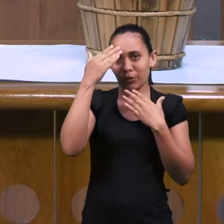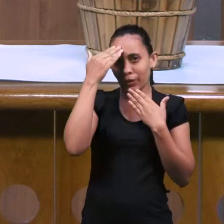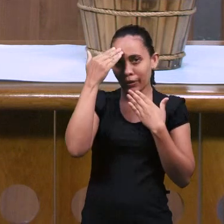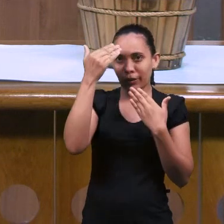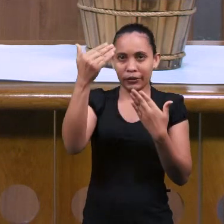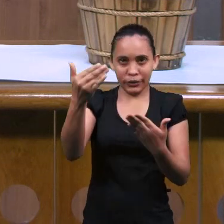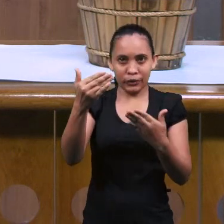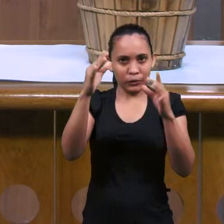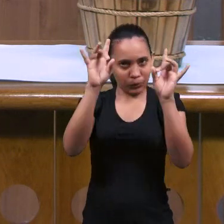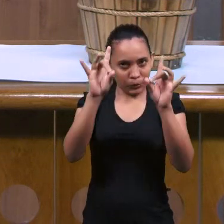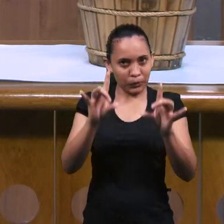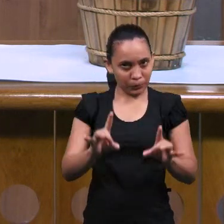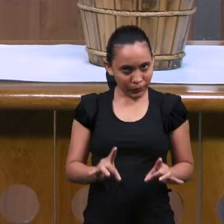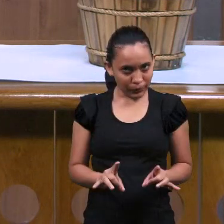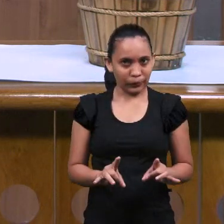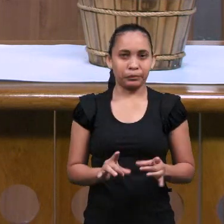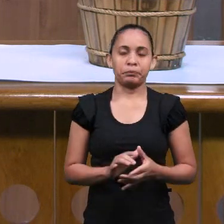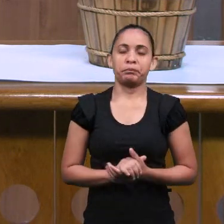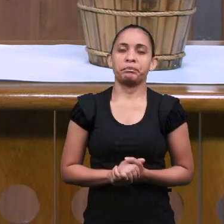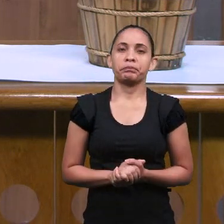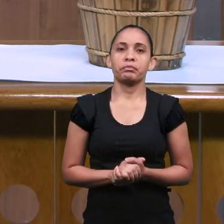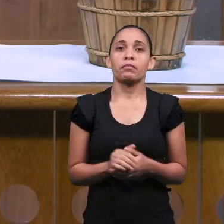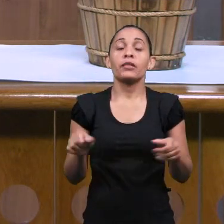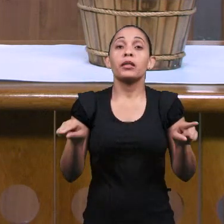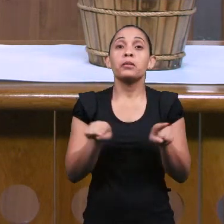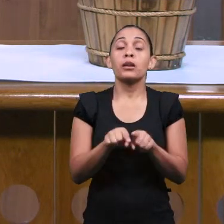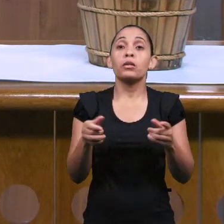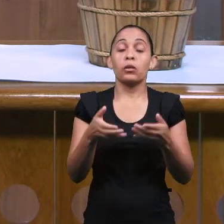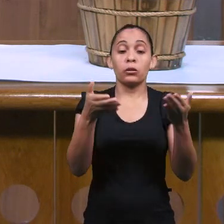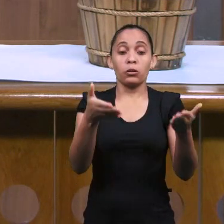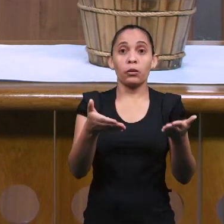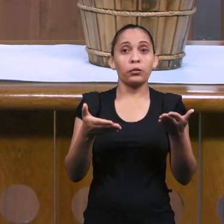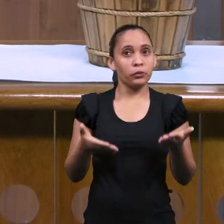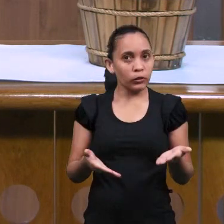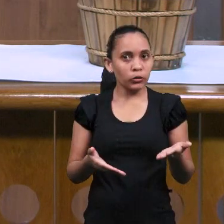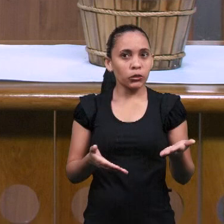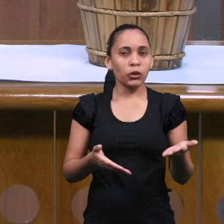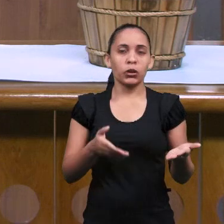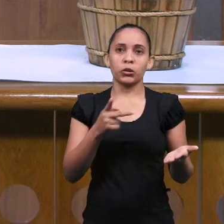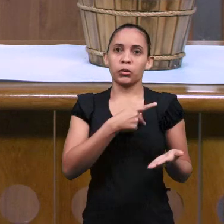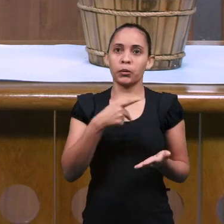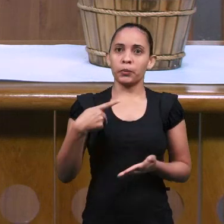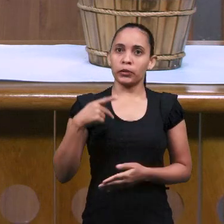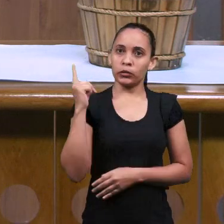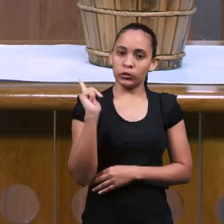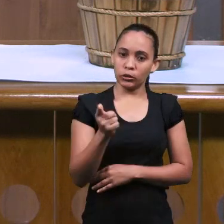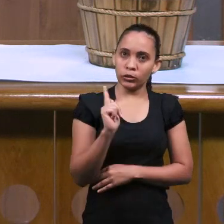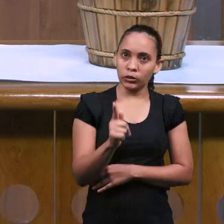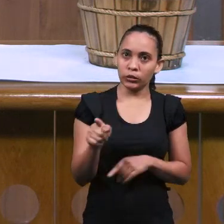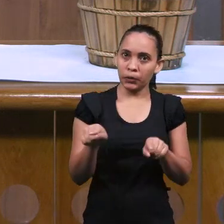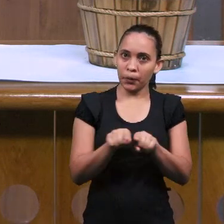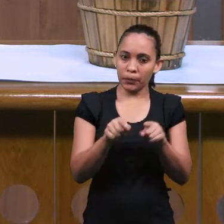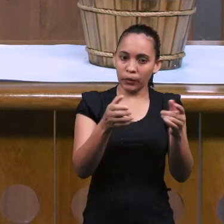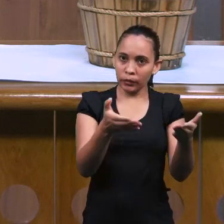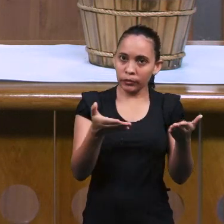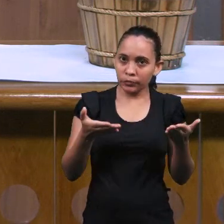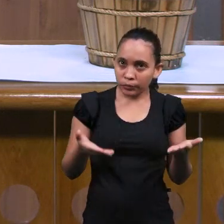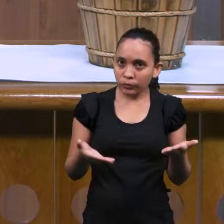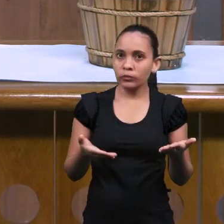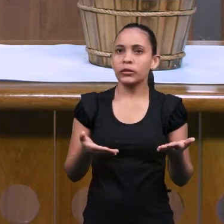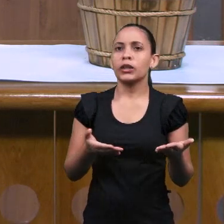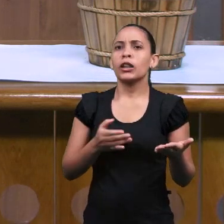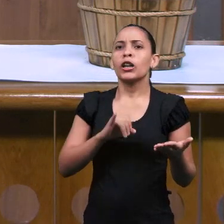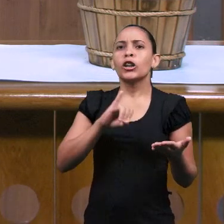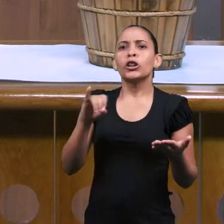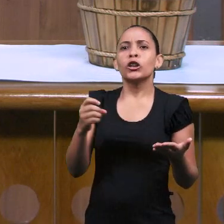Karan de Curitiba, un remerciement spécial de ce pasteur. Une invitation,